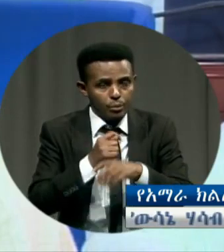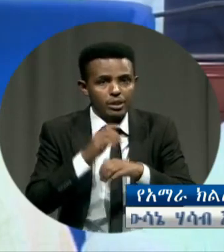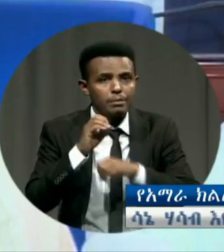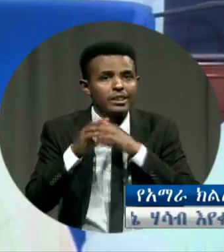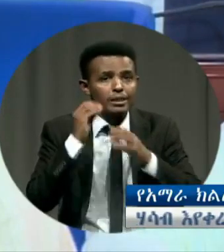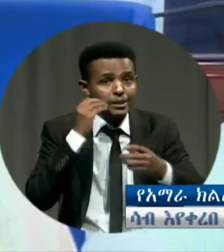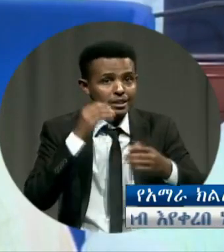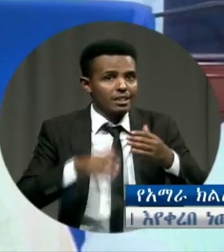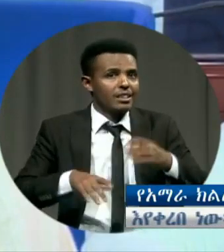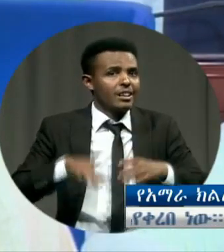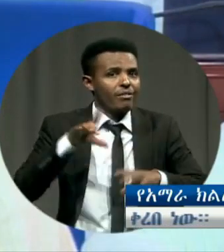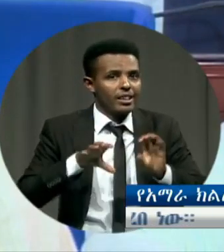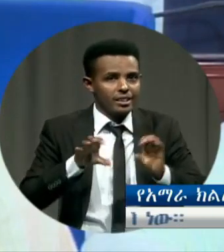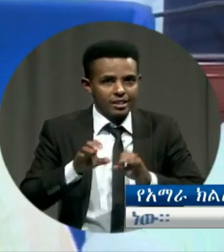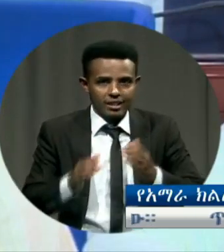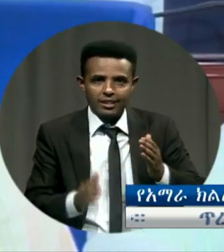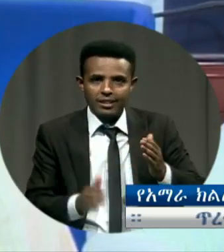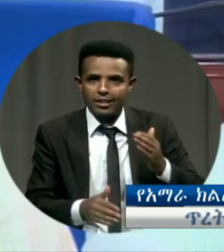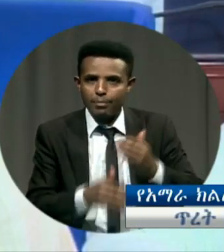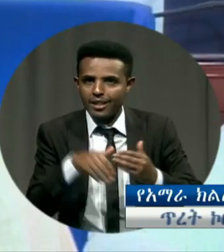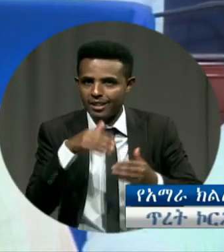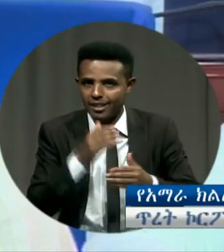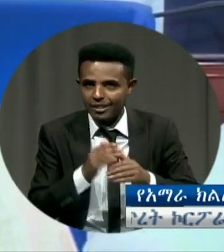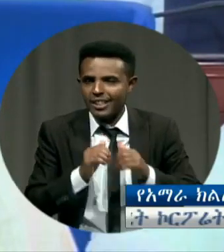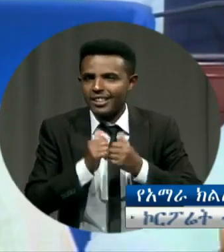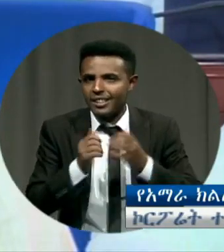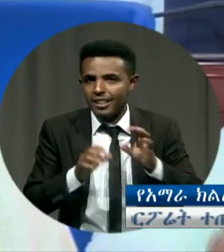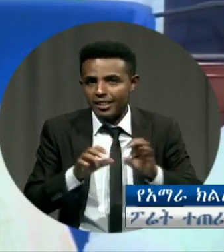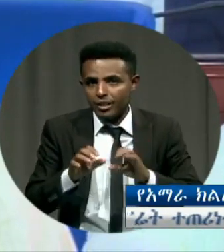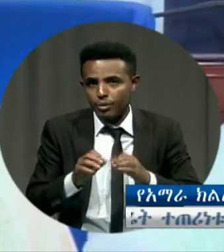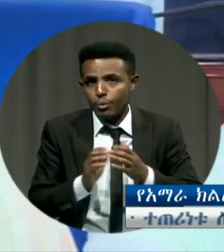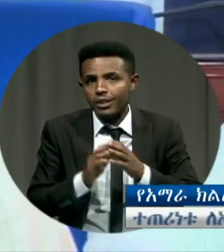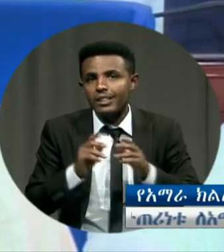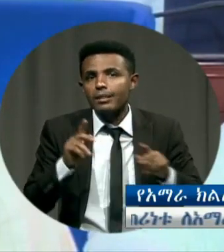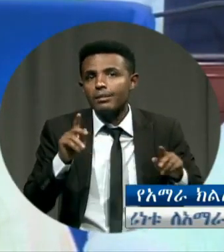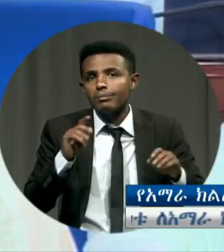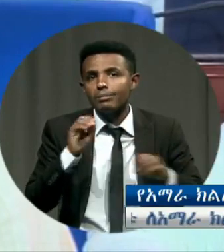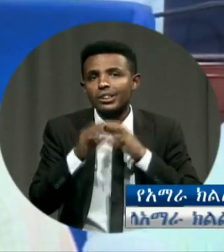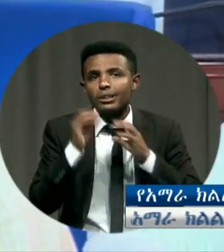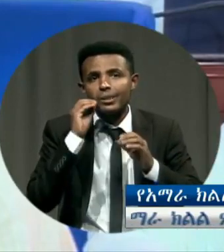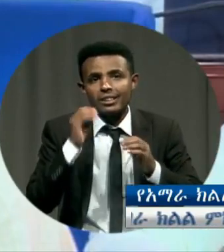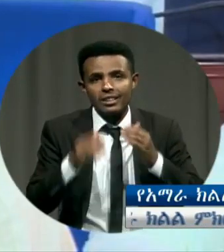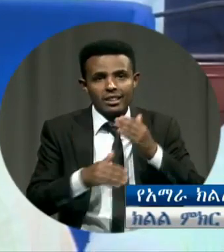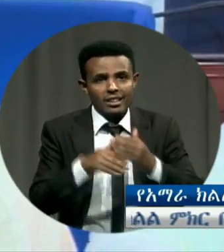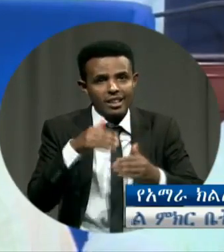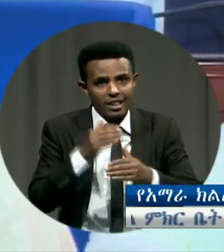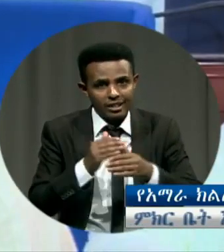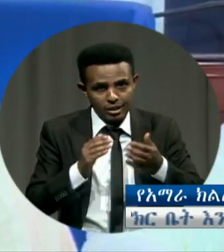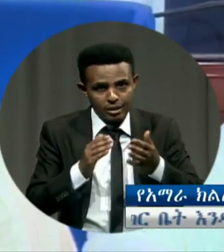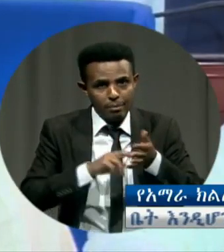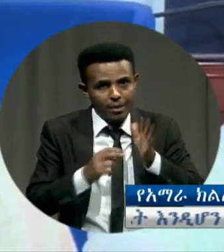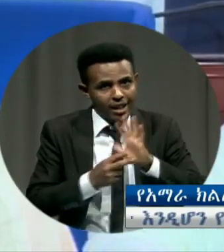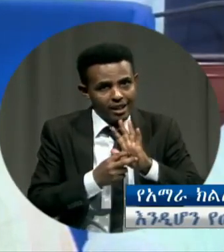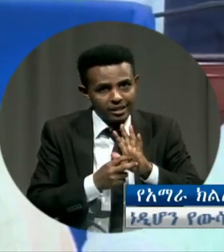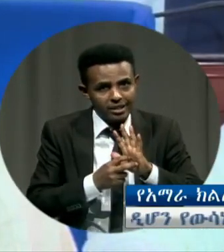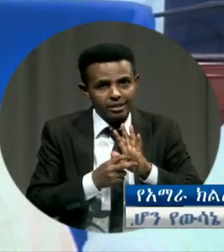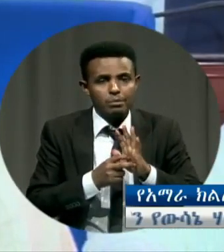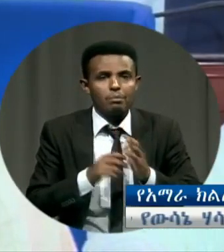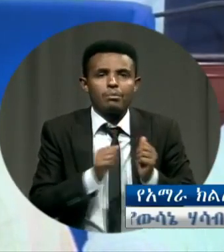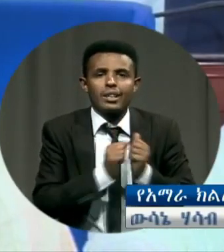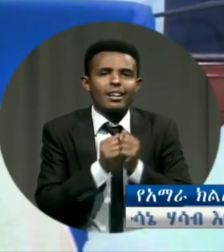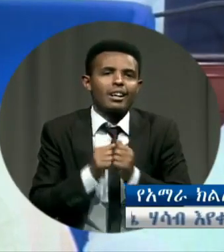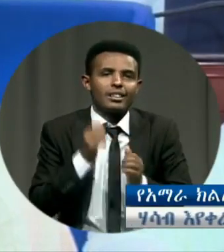አድርገን የምናደራጀው። ስለዚህ እንዴት አድርጎ ይሄ ማለት ወደ ምክር ቤት መጥቶ ተደራጀ ማለት አስፈጻሚው ጋር ነው በጋራ የሚሰራው ይሄ